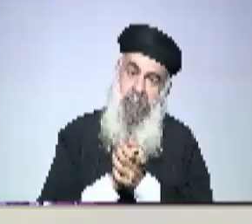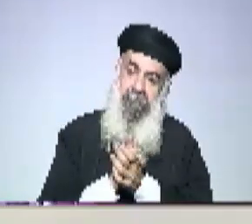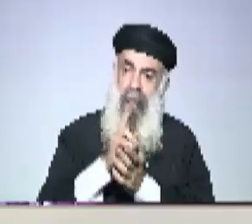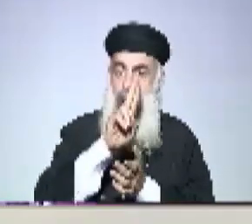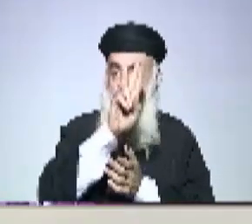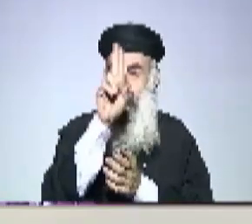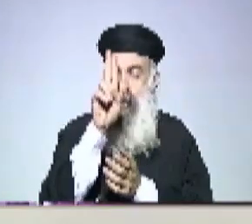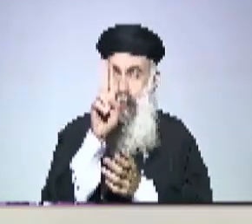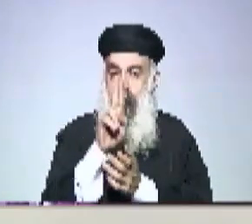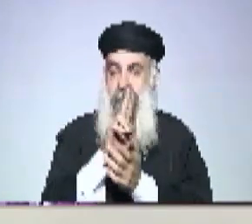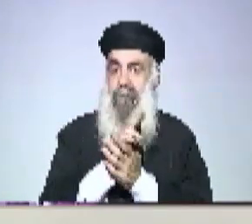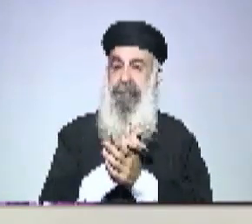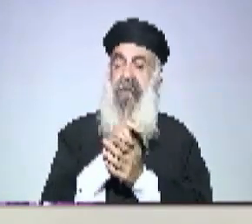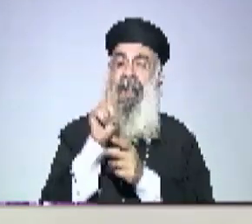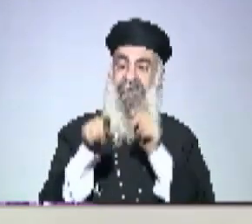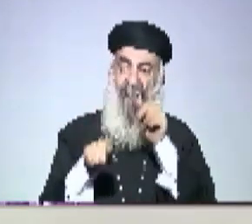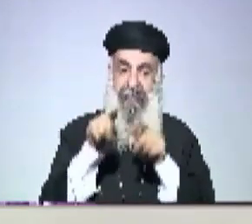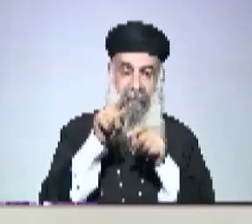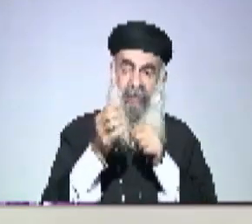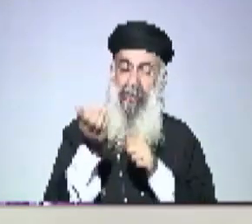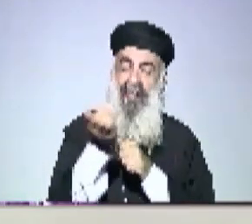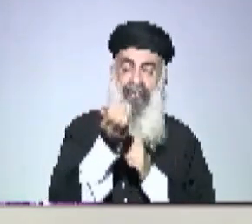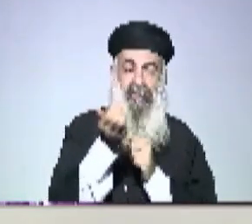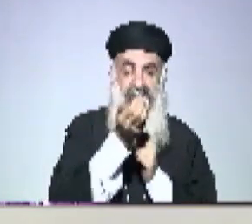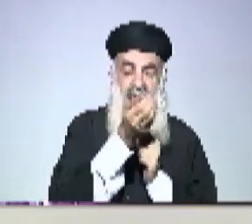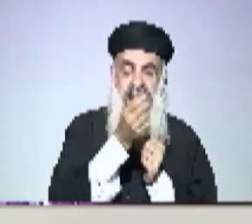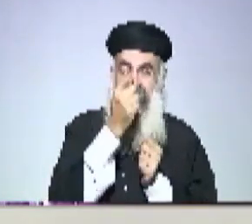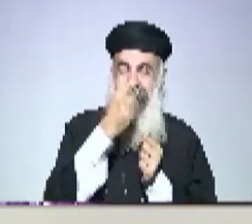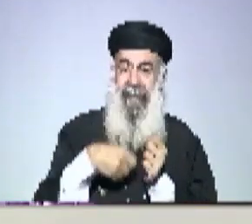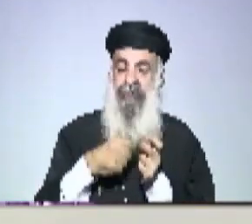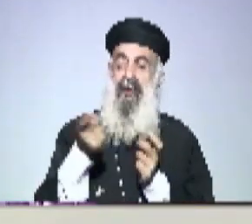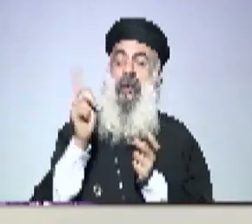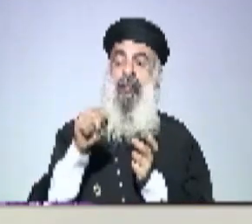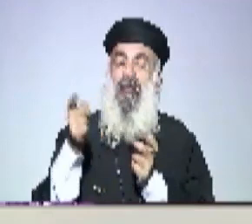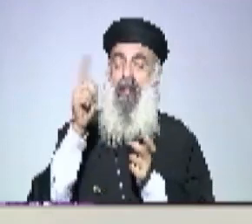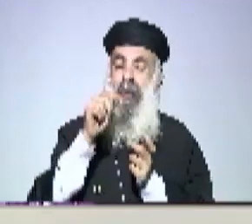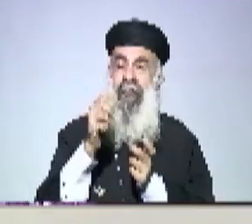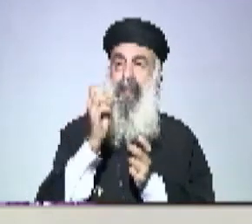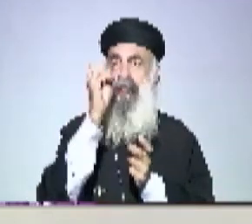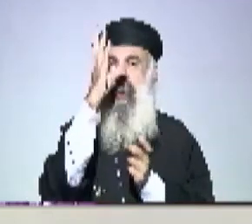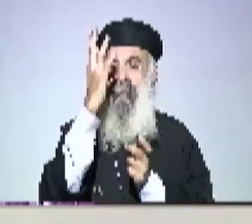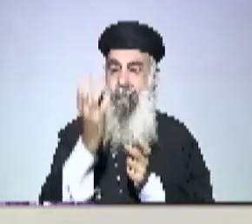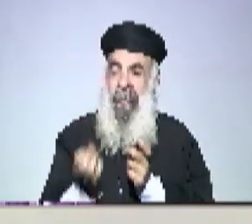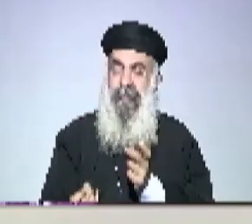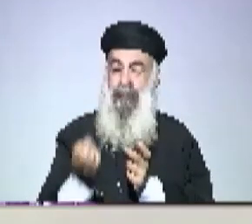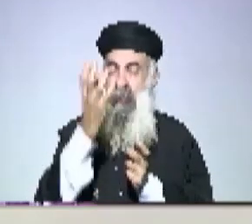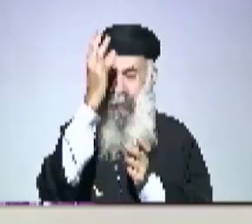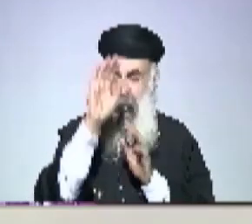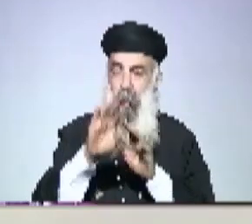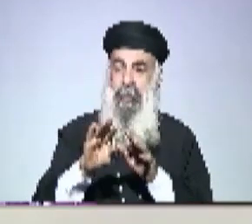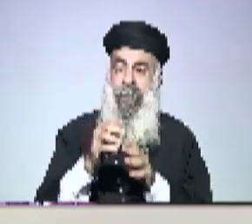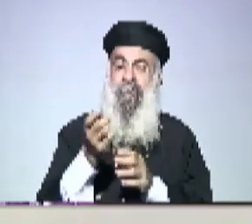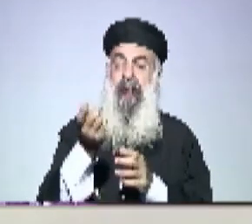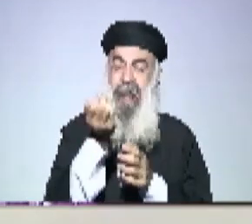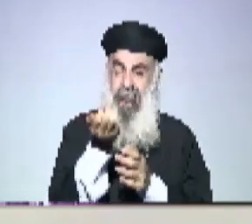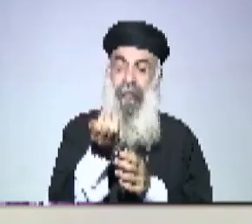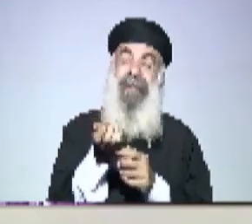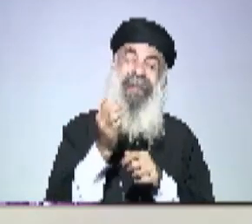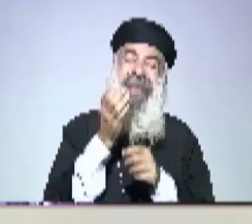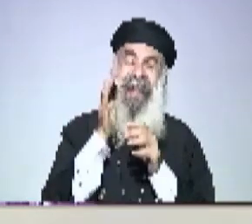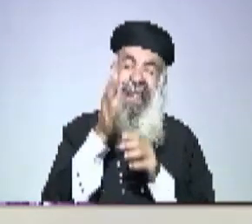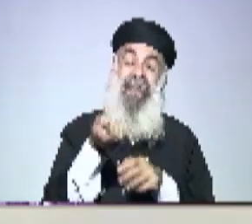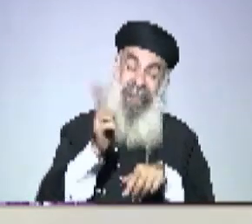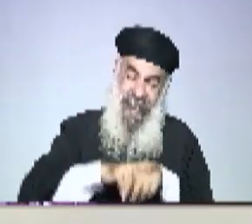سؤال في ناس بيشحتوا في الكنيسه هم هم كل قداس وكل عشيه واللي بياخدوا منه مره يلحوا